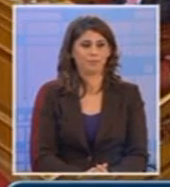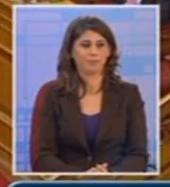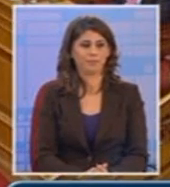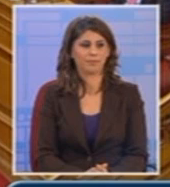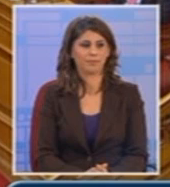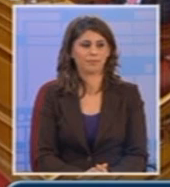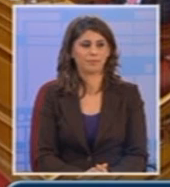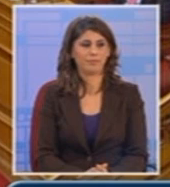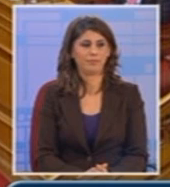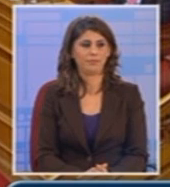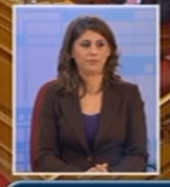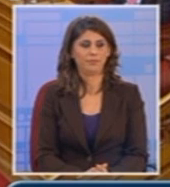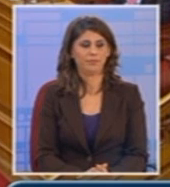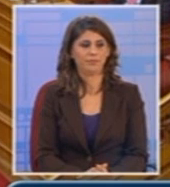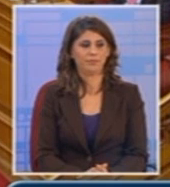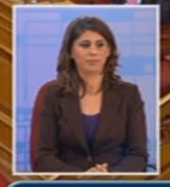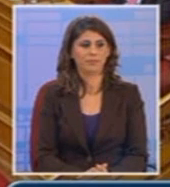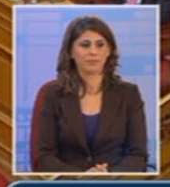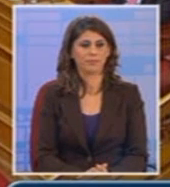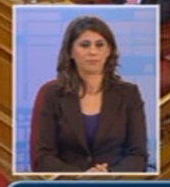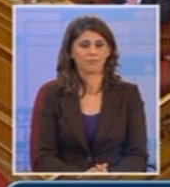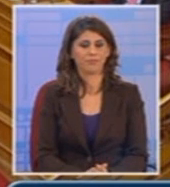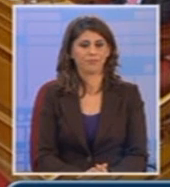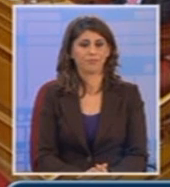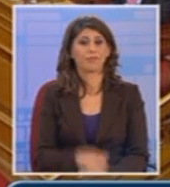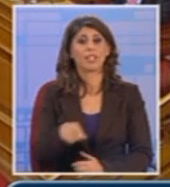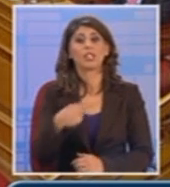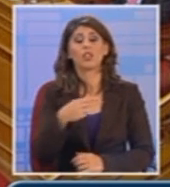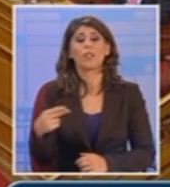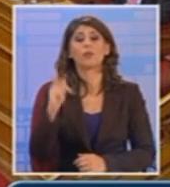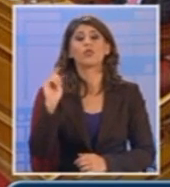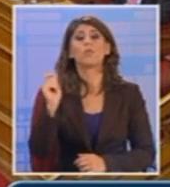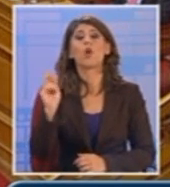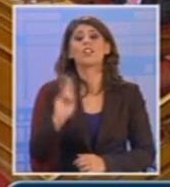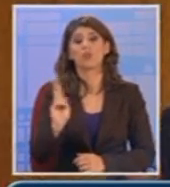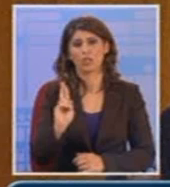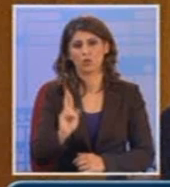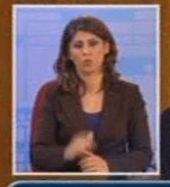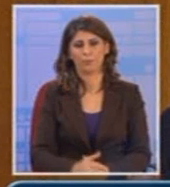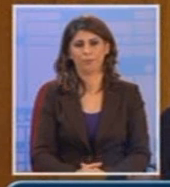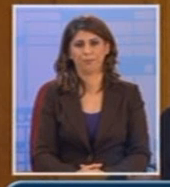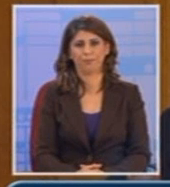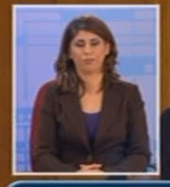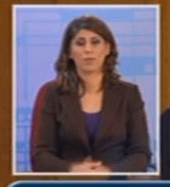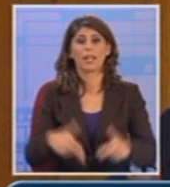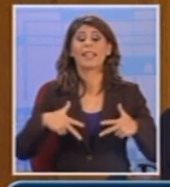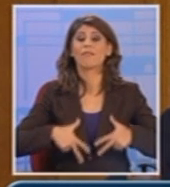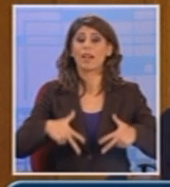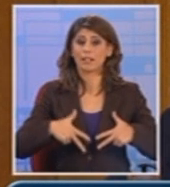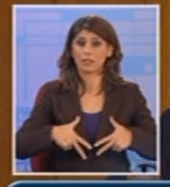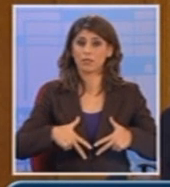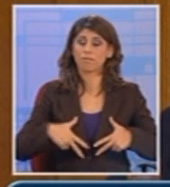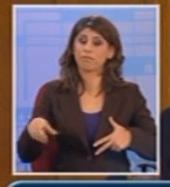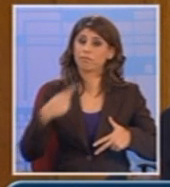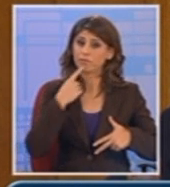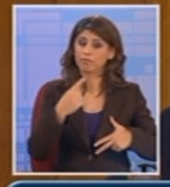Κατανοχή να τελειώσουμε στις 12, Είναι το θέμα του πολιτικού ρίσκου. Η κυβέρνηση,